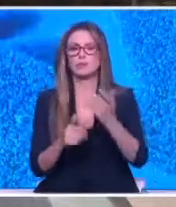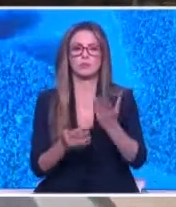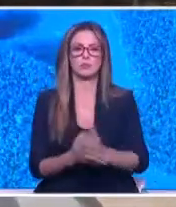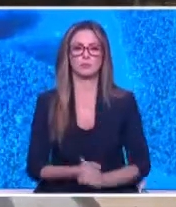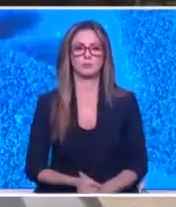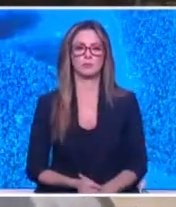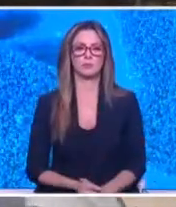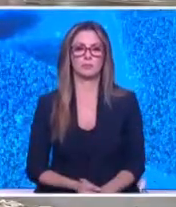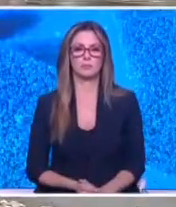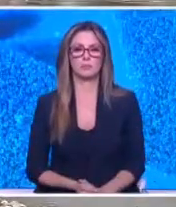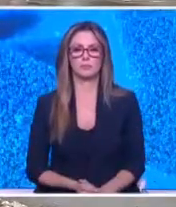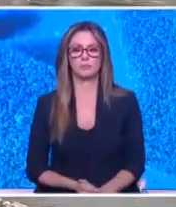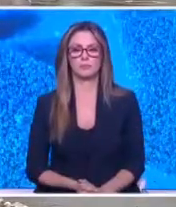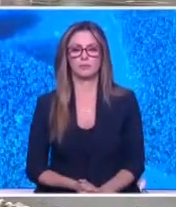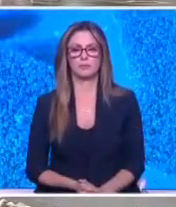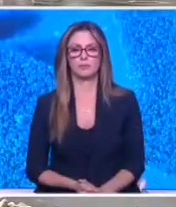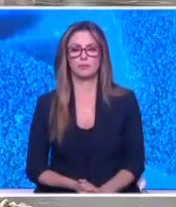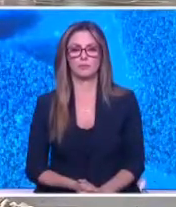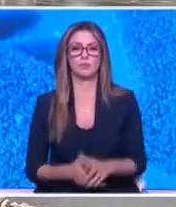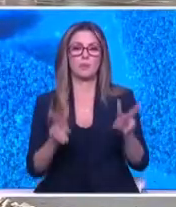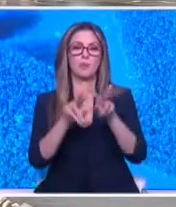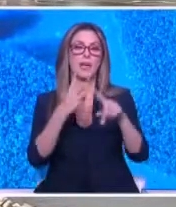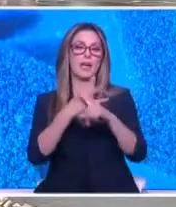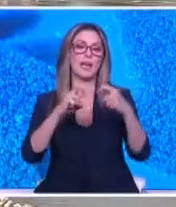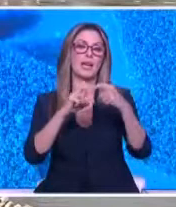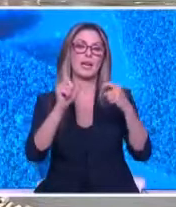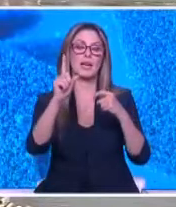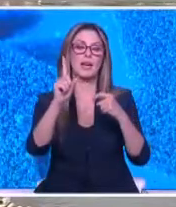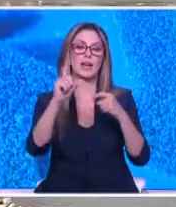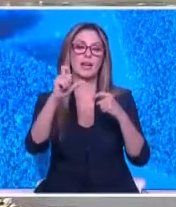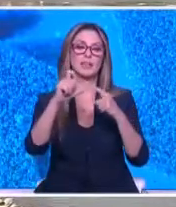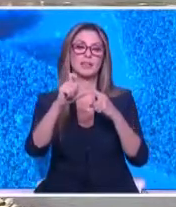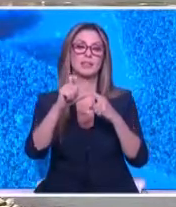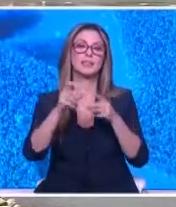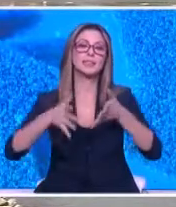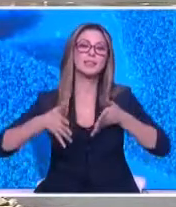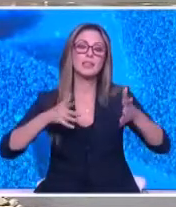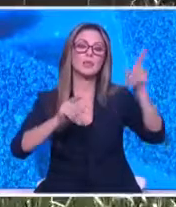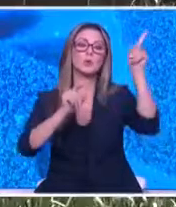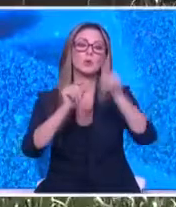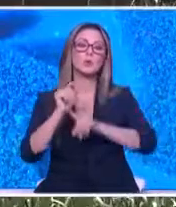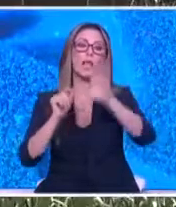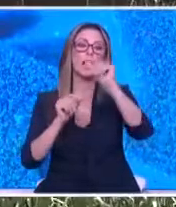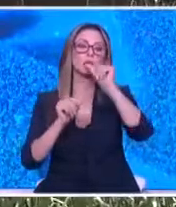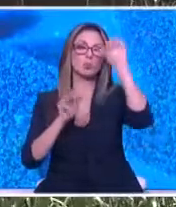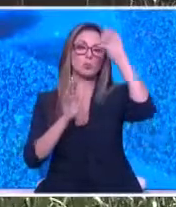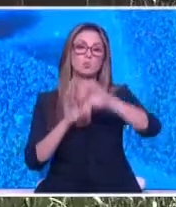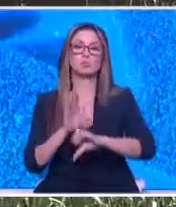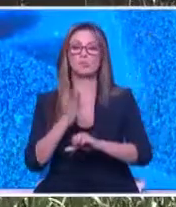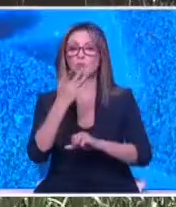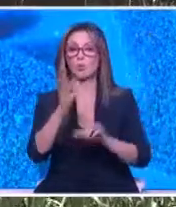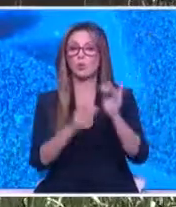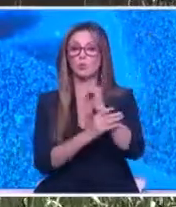haline bakar mısınız? Leş gibi ya. Meriç Nehri'nin de debisi Haziran ayı başından bu yana %50'ye yakın düştü. Uzmanlara göre